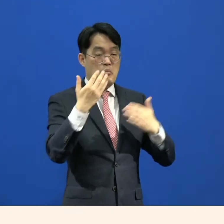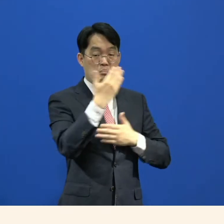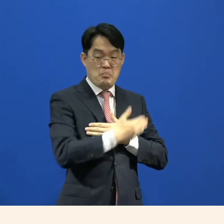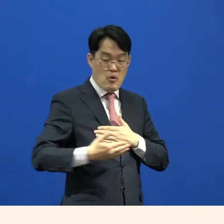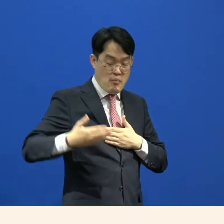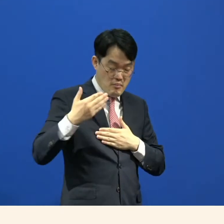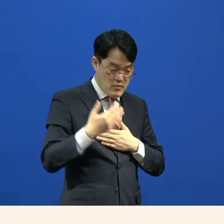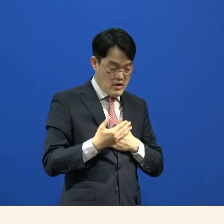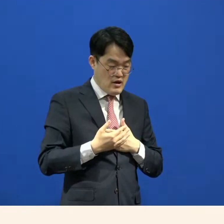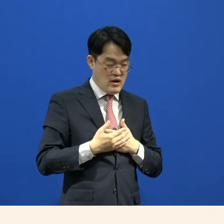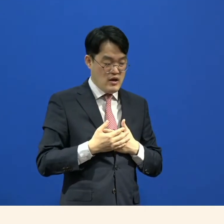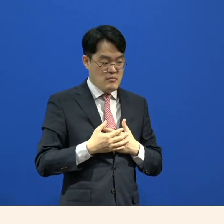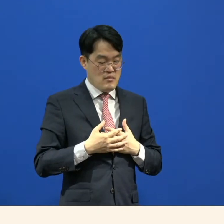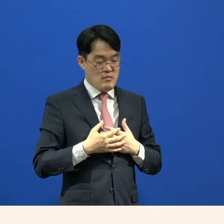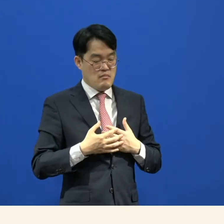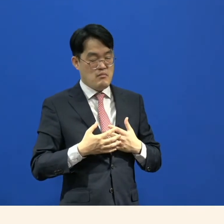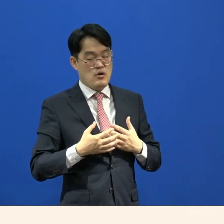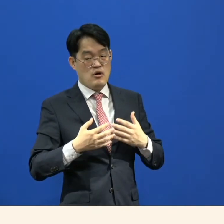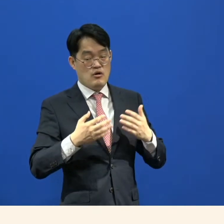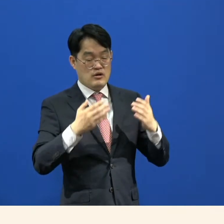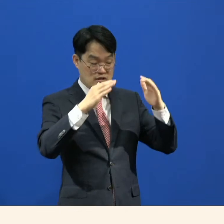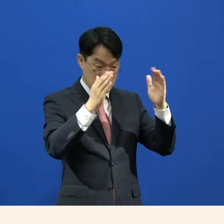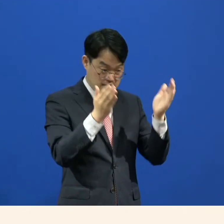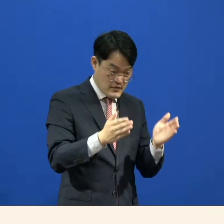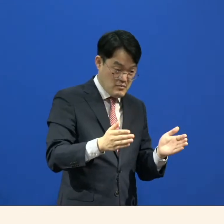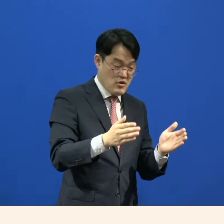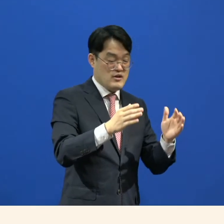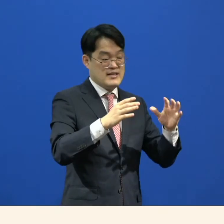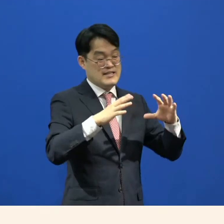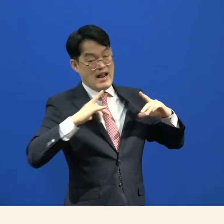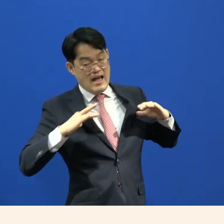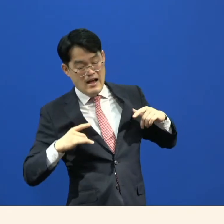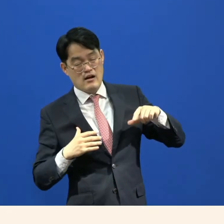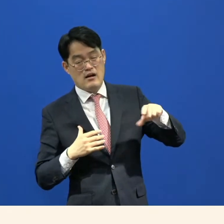돈이 얼마나 들고 얼마나 에너지를 하는 거예요.